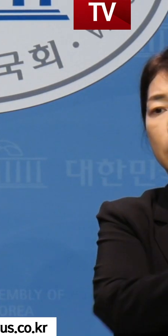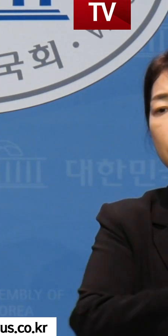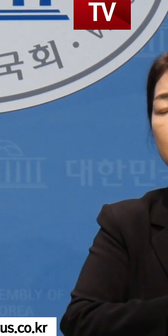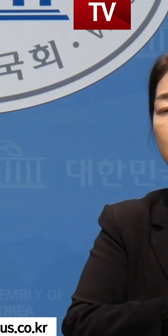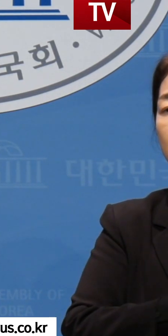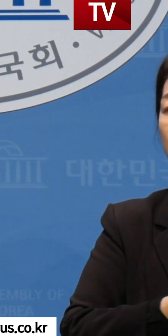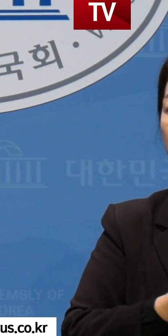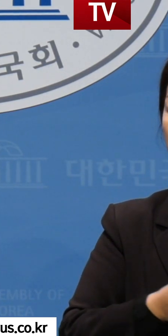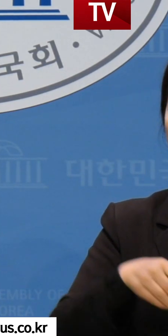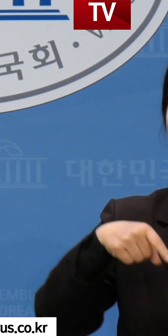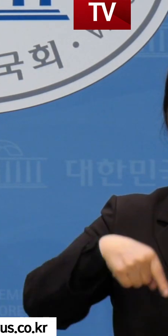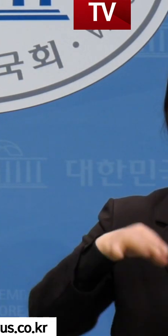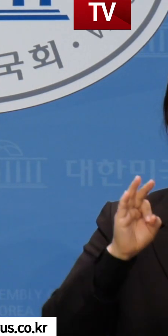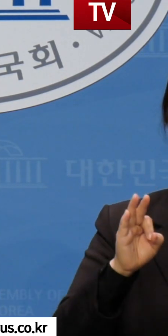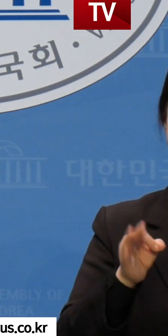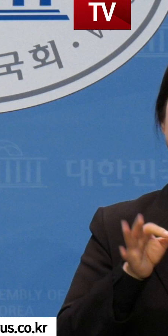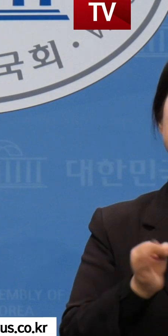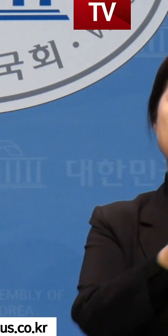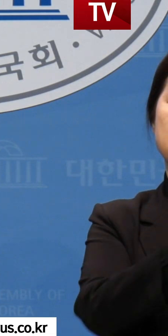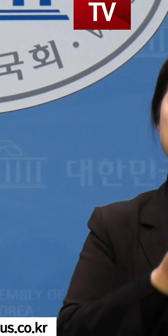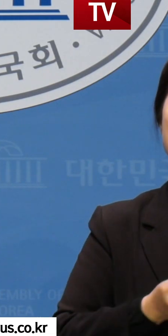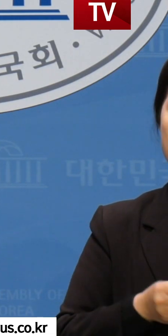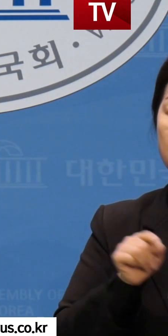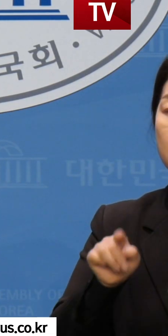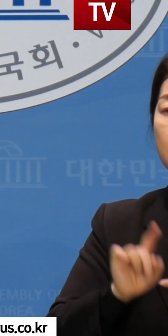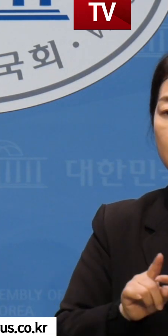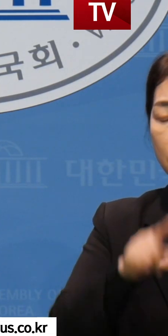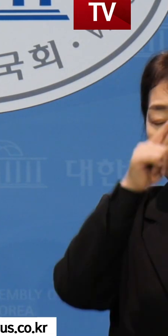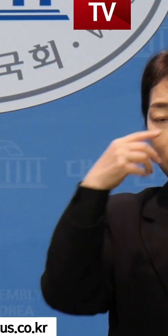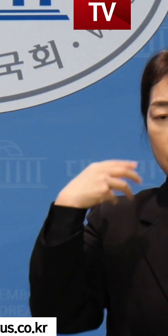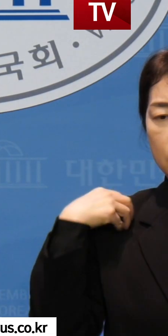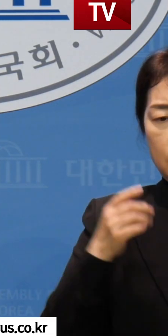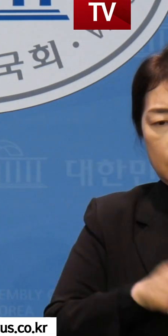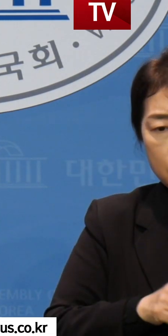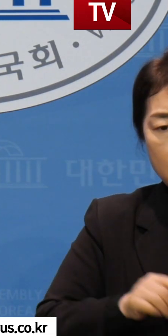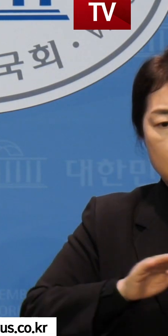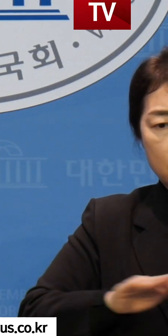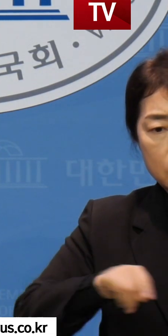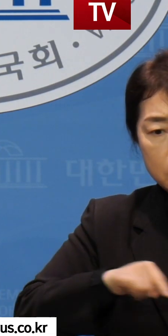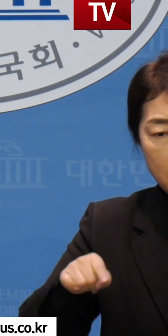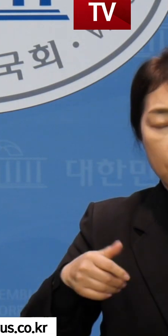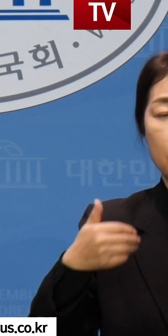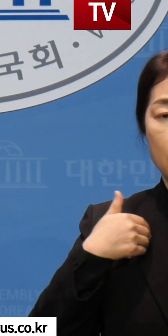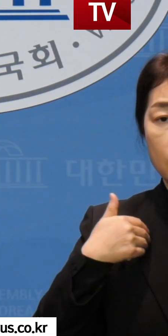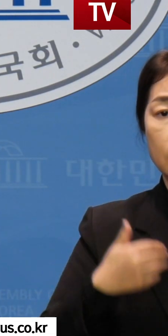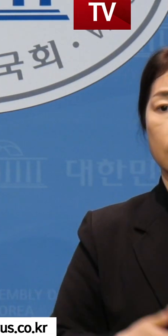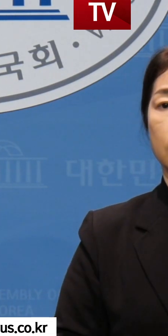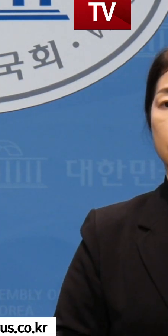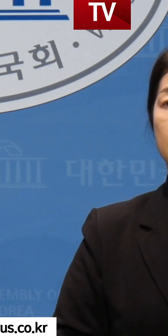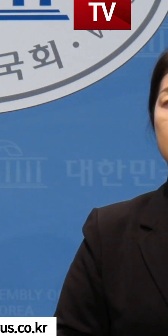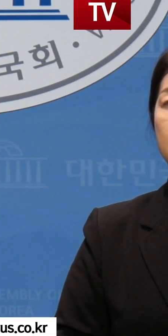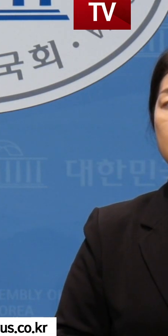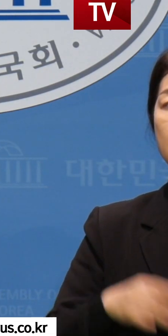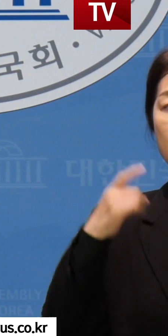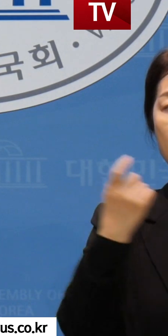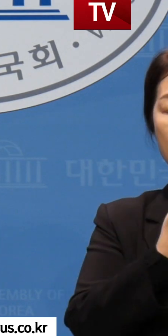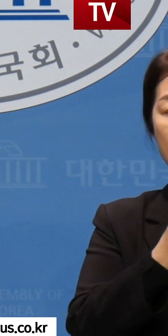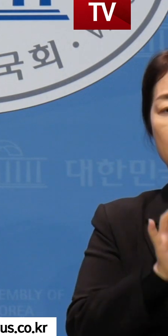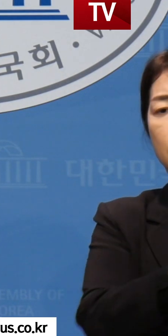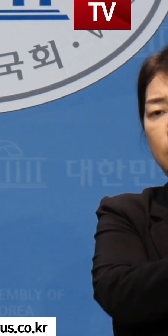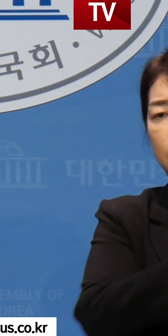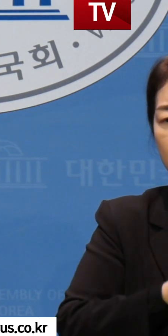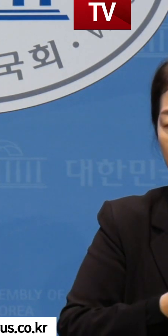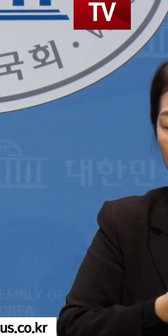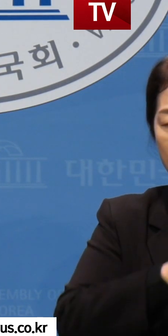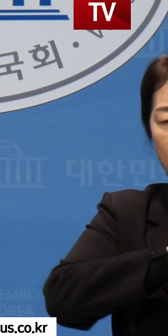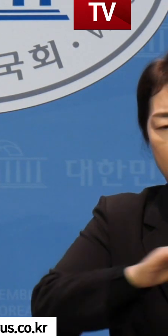대출에 대한 정부의 신속한 조치를 촉구하고 가계부채 디레버리징을